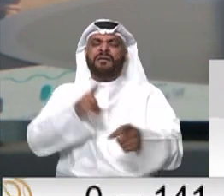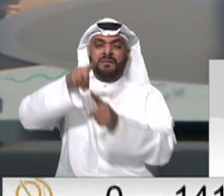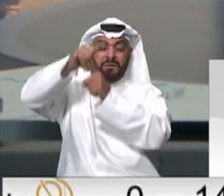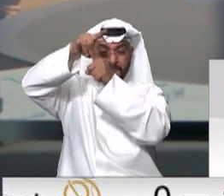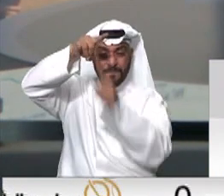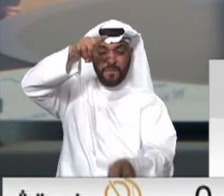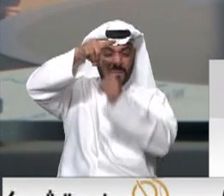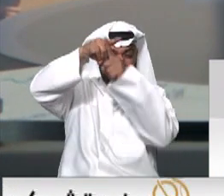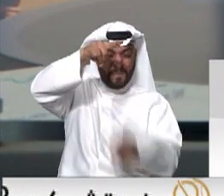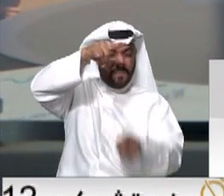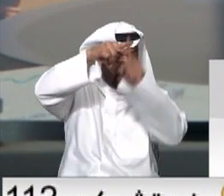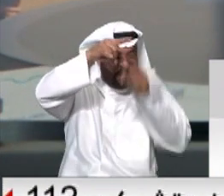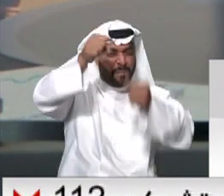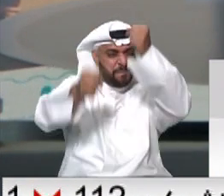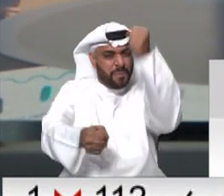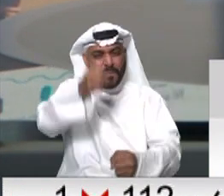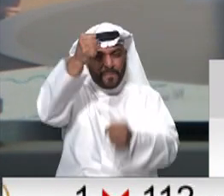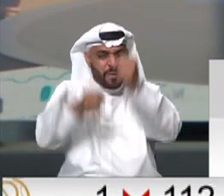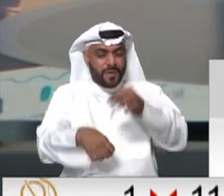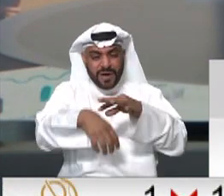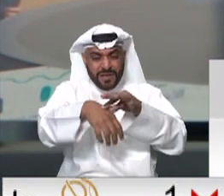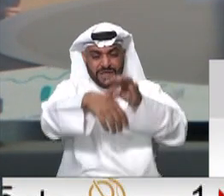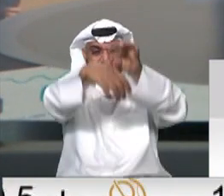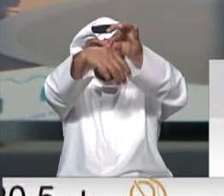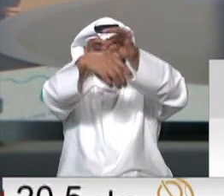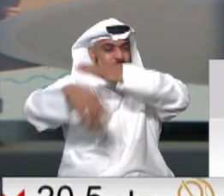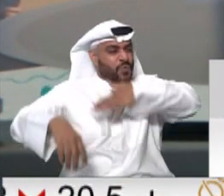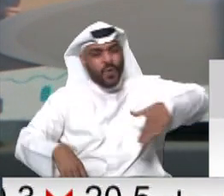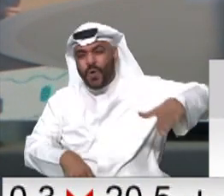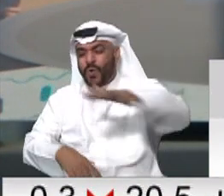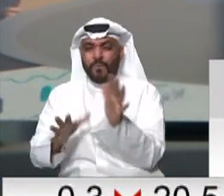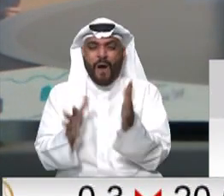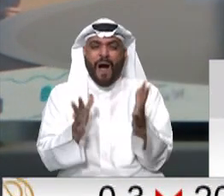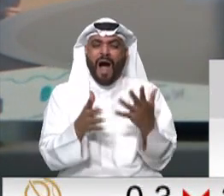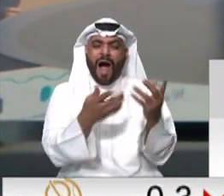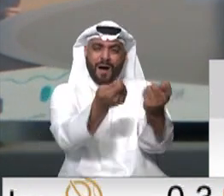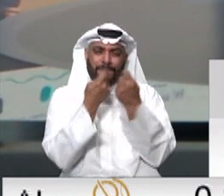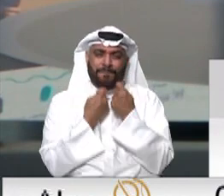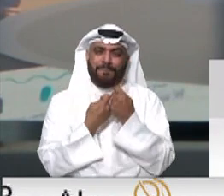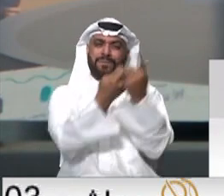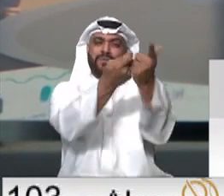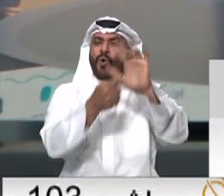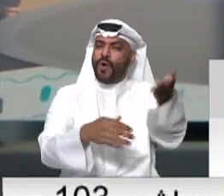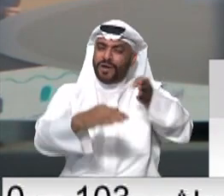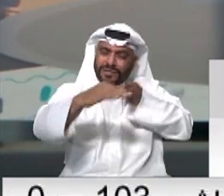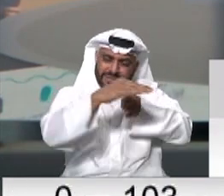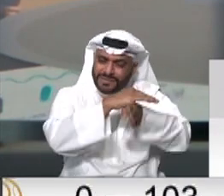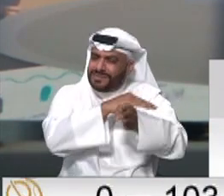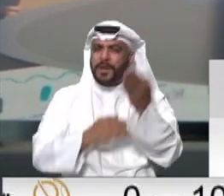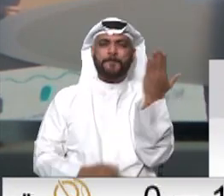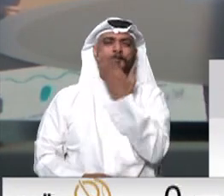لجا مئات الالاف الى مدارس الانروا بحثا عن ملاذ